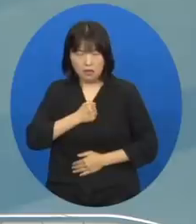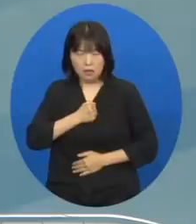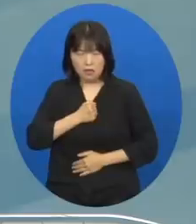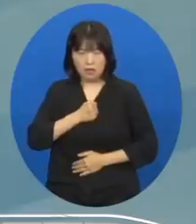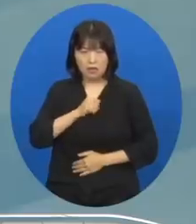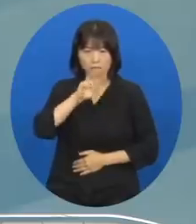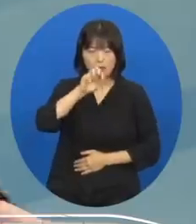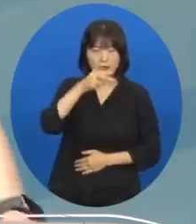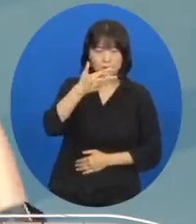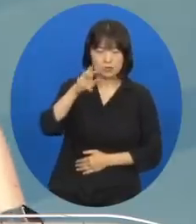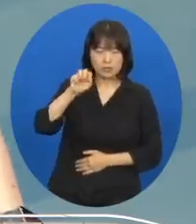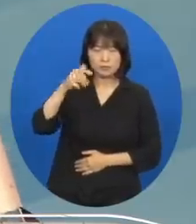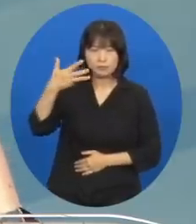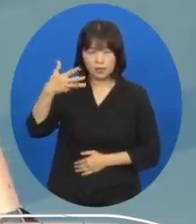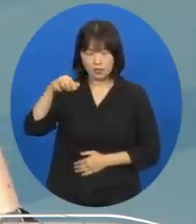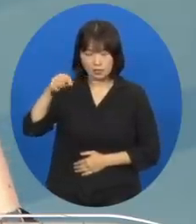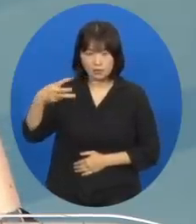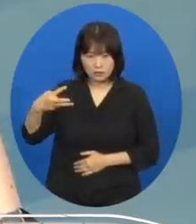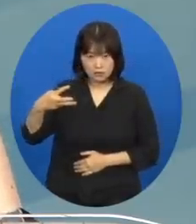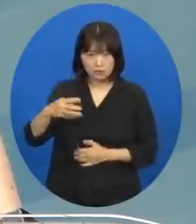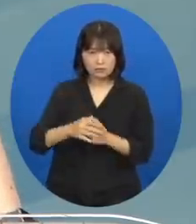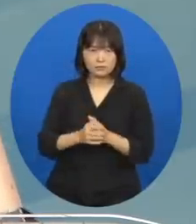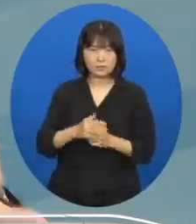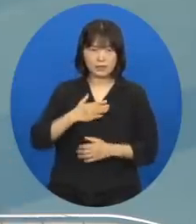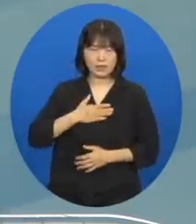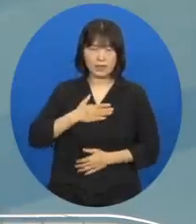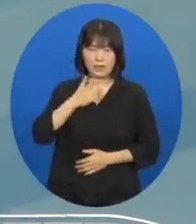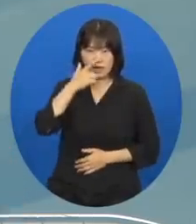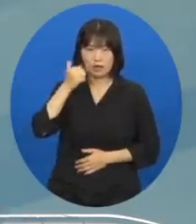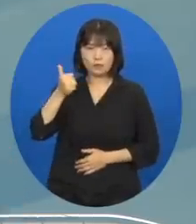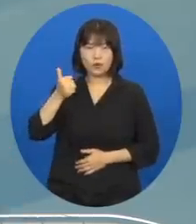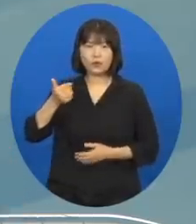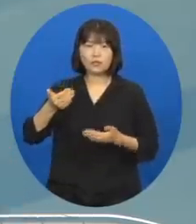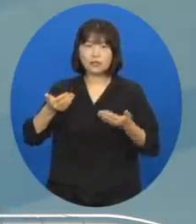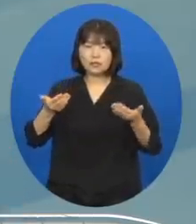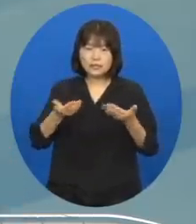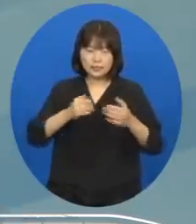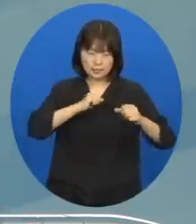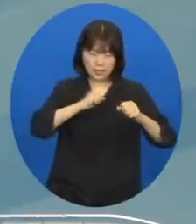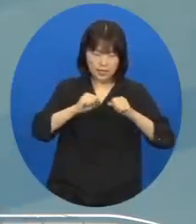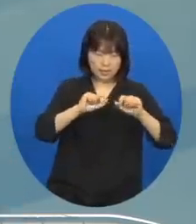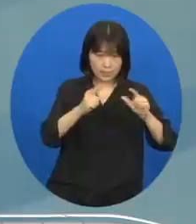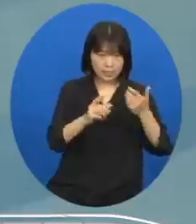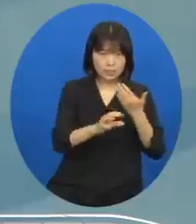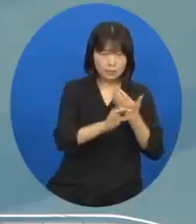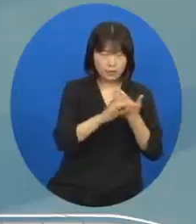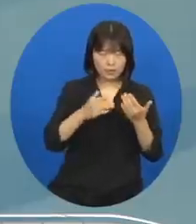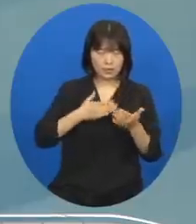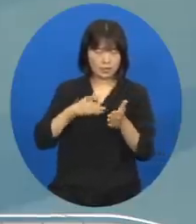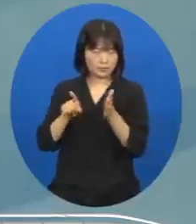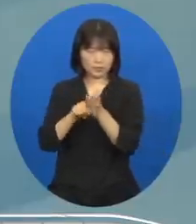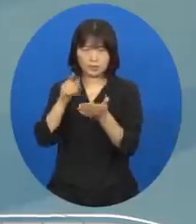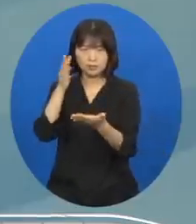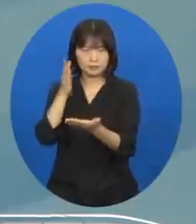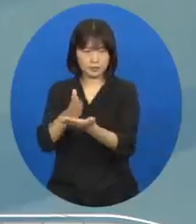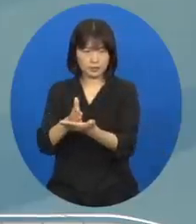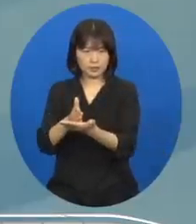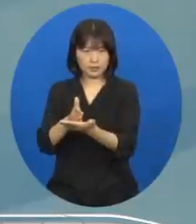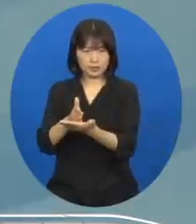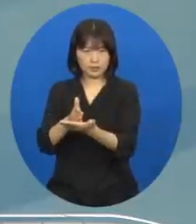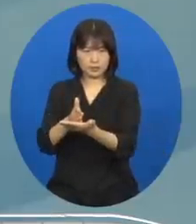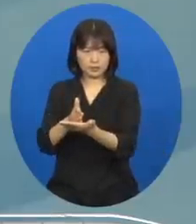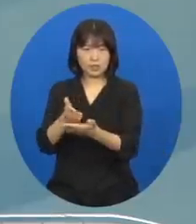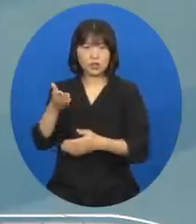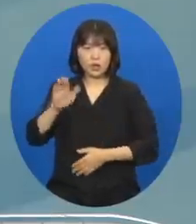37절 38절에 이렇게 말씀합니다. 내가 내 아버지의 일을 하지 아니하거든 나를 믿지 말아라.